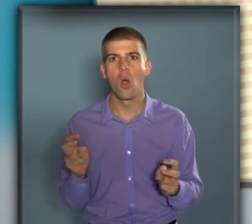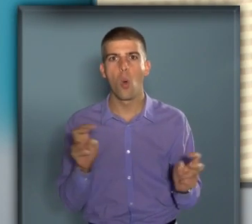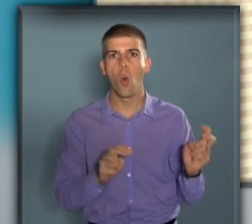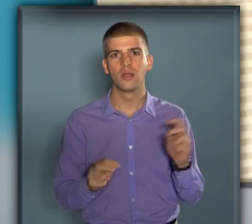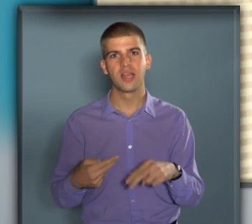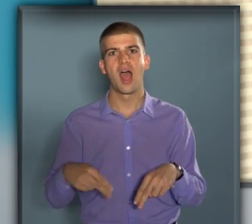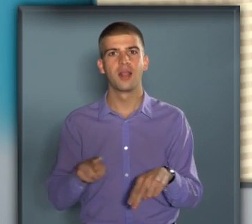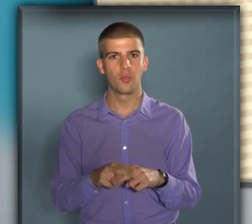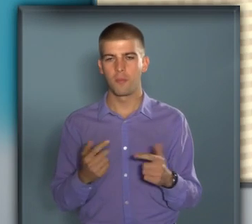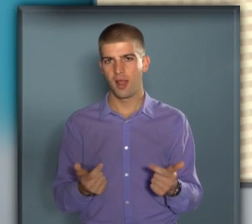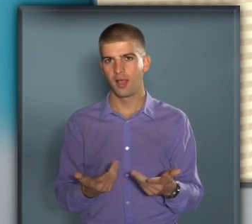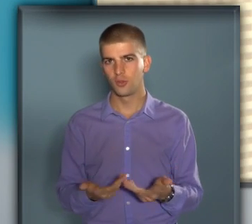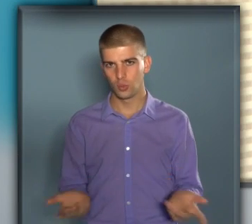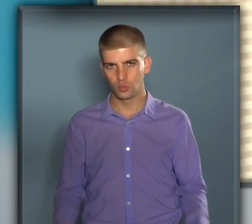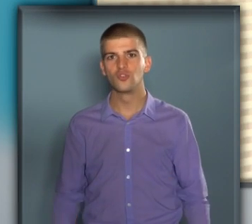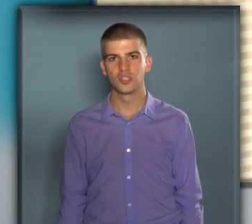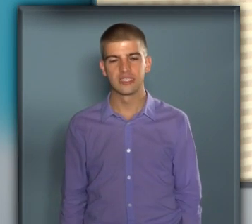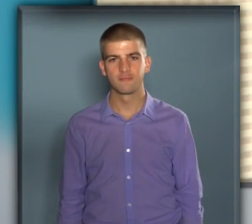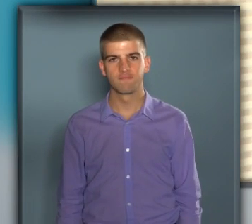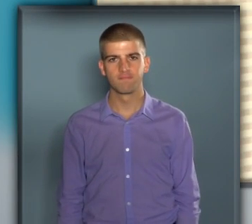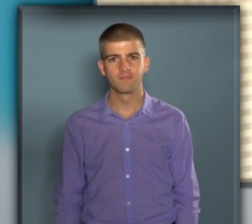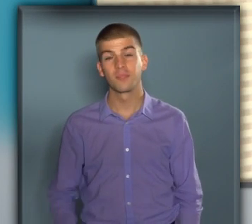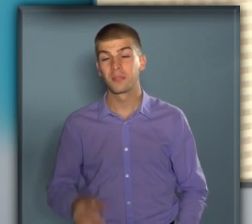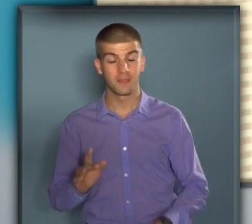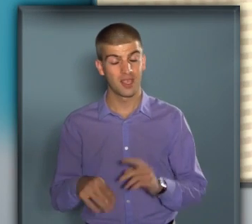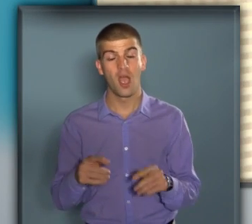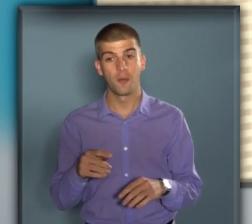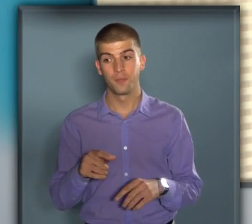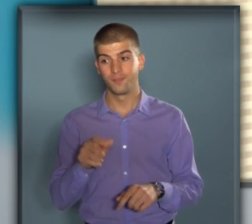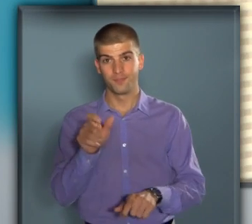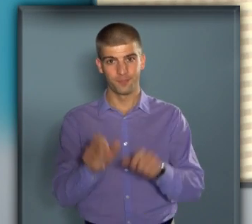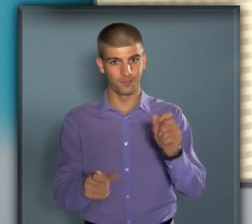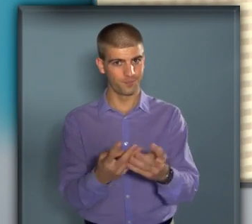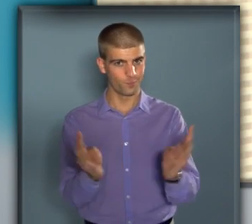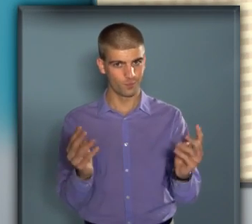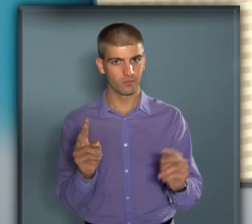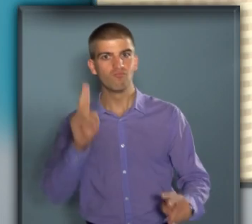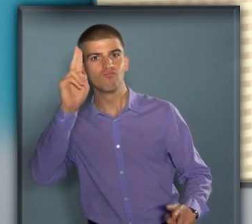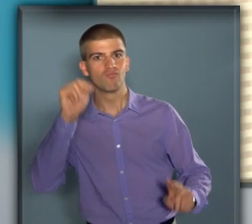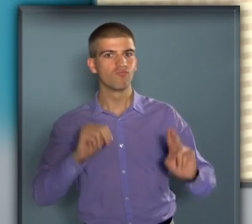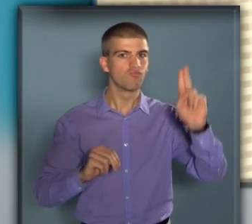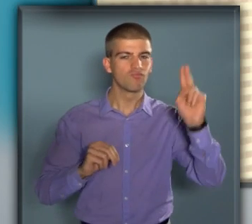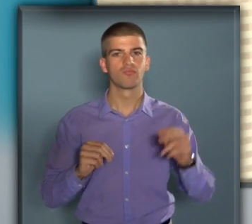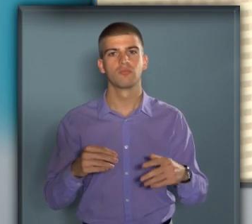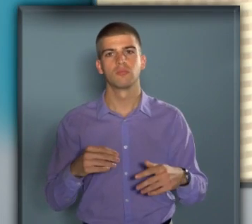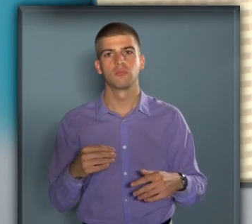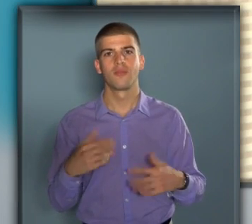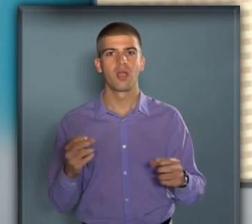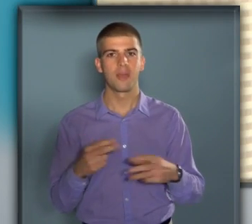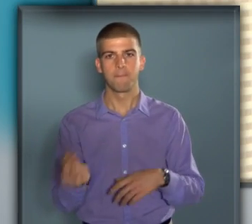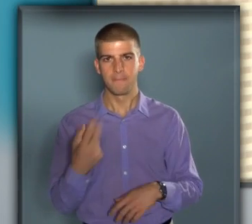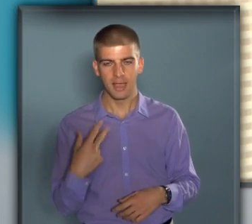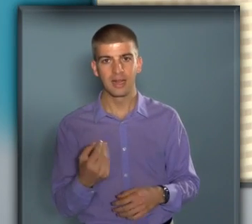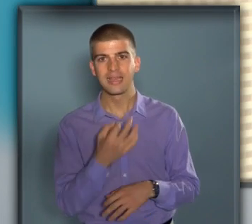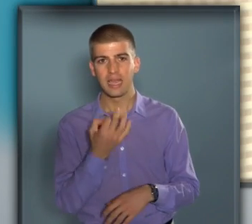amit tanulni tudok a szerepről. Gyakran megkérdezik a résztvevők jelentkezéskor e-mailben vagy telefonon is, hogy